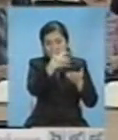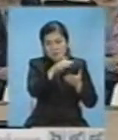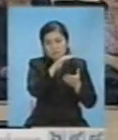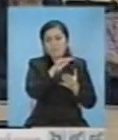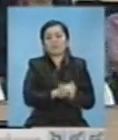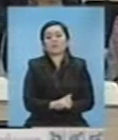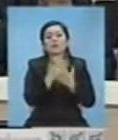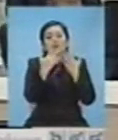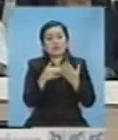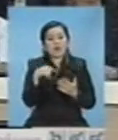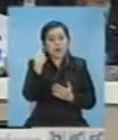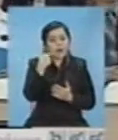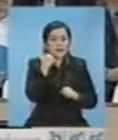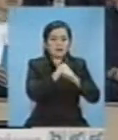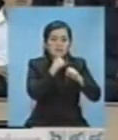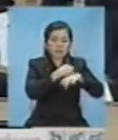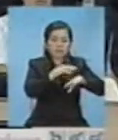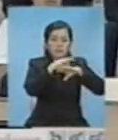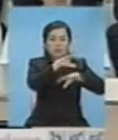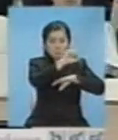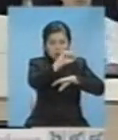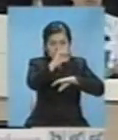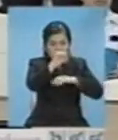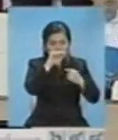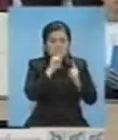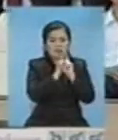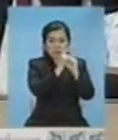ผู้ดำรงตำแหน่งทางการเมืองสำหรับรัฐ